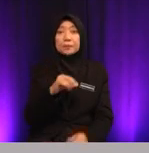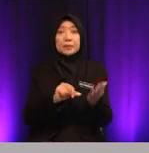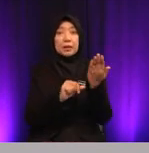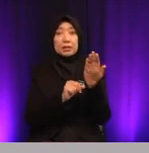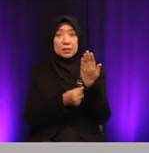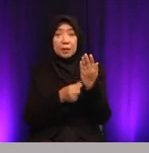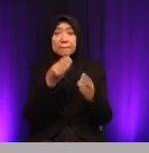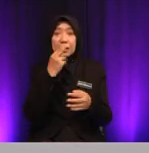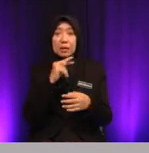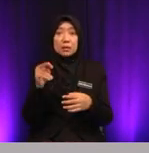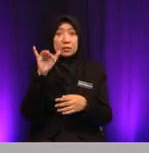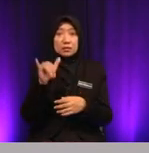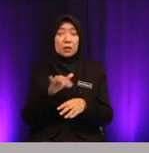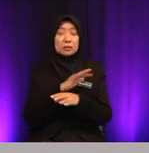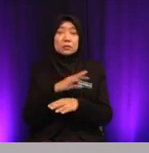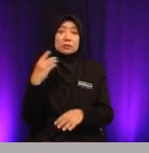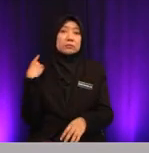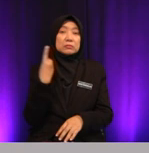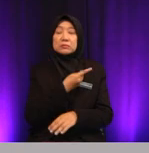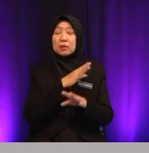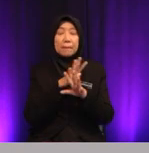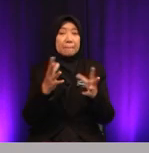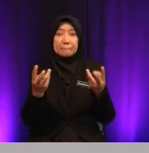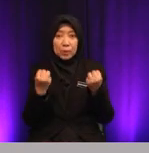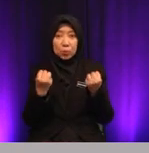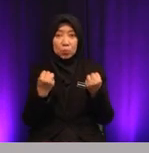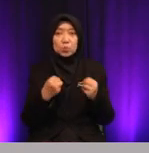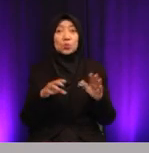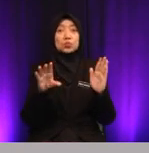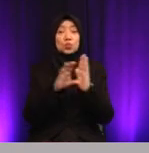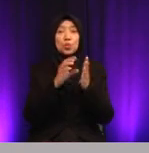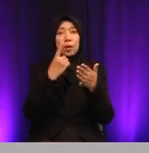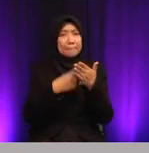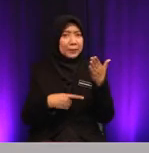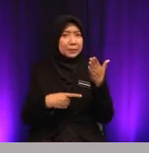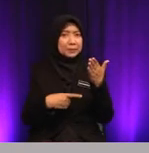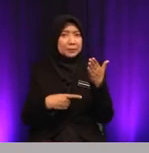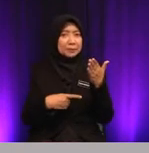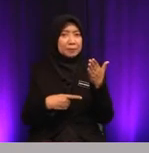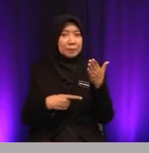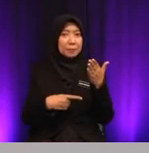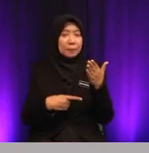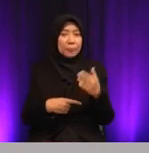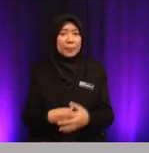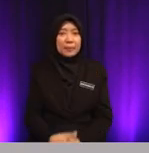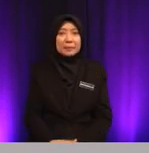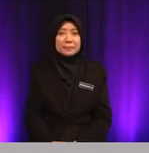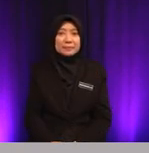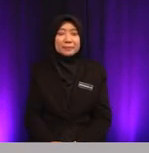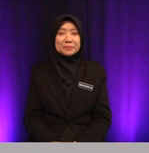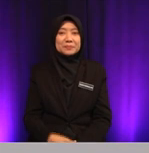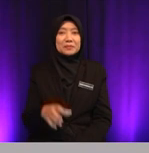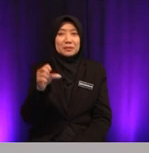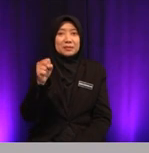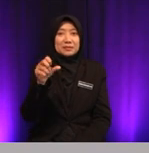yang tidak dikehendaki contoh di sini apa Dia santan tuh bukan santai